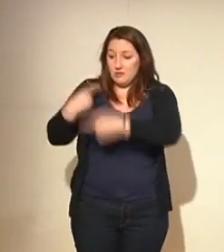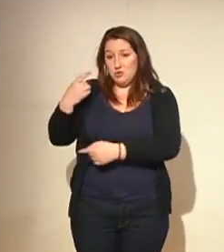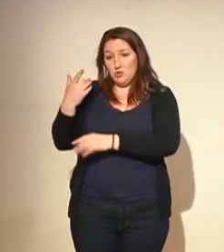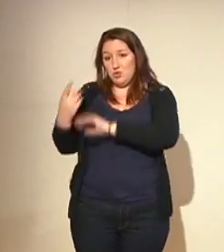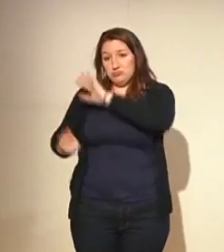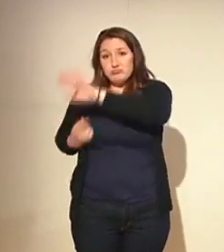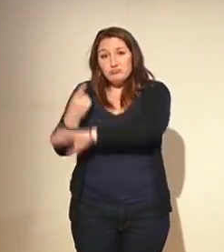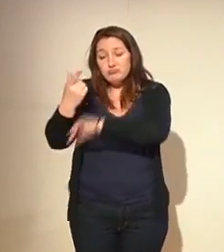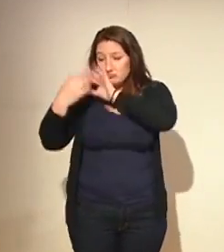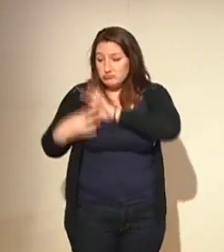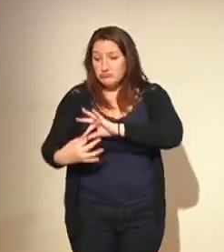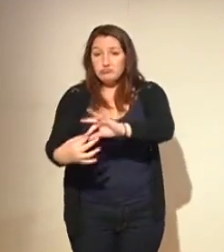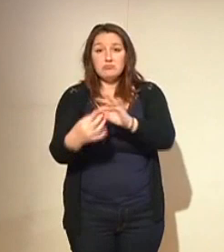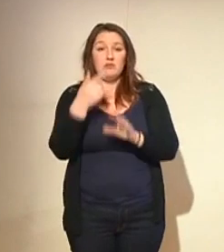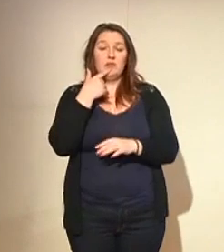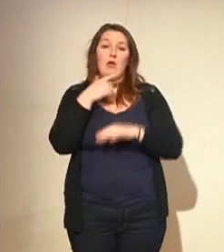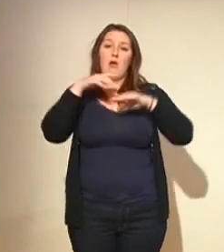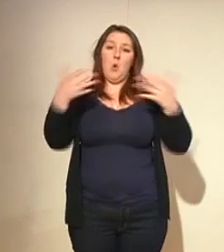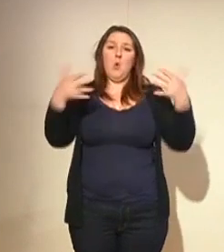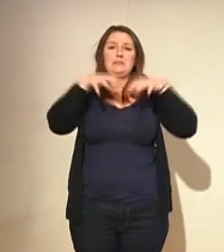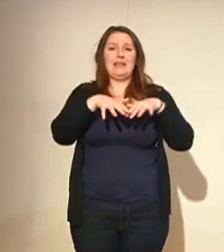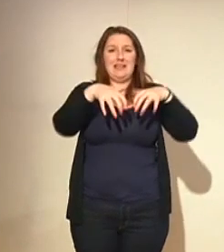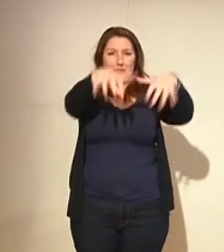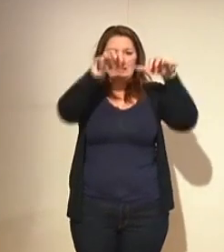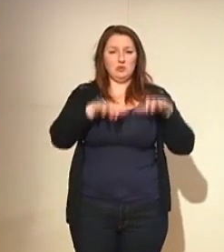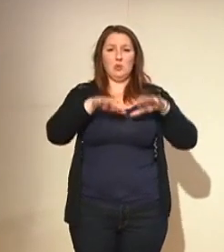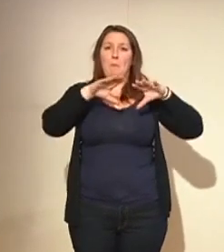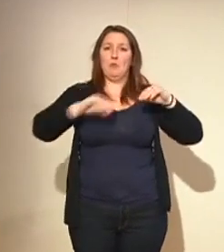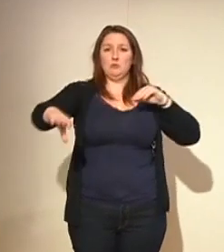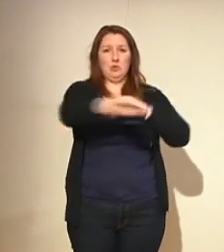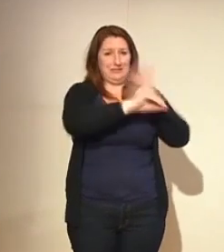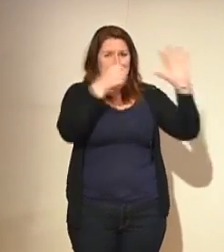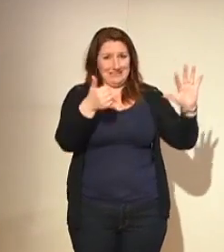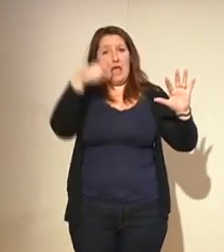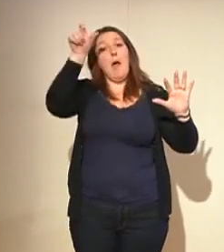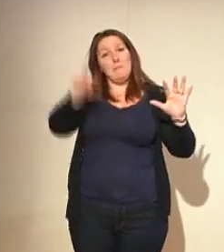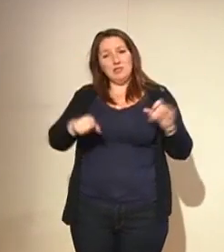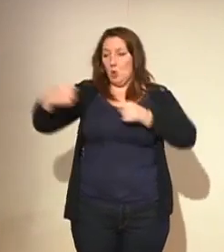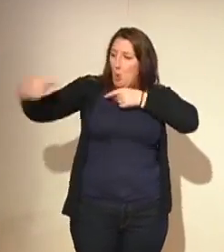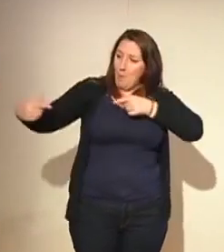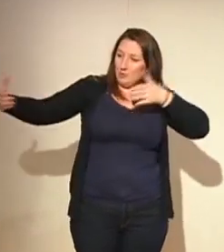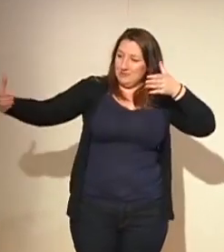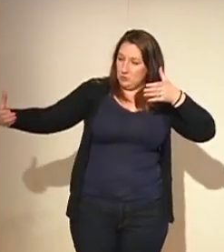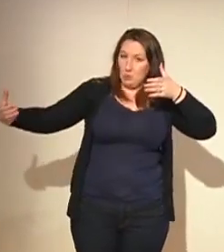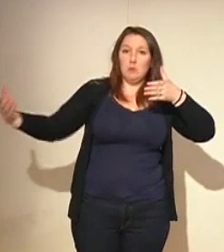faisait que sur les six postes au conseil d'administration un membre d'un des groupes de l'opposition était